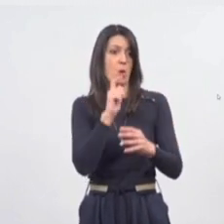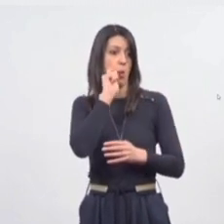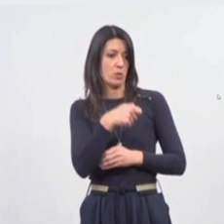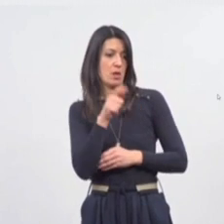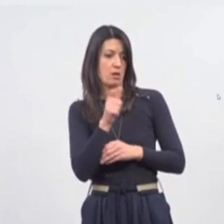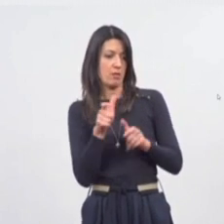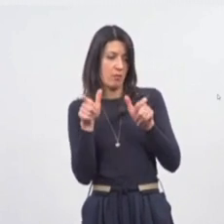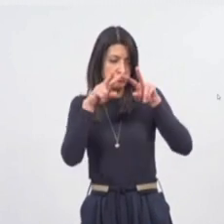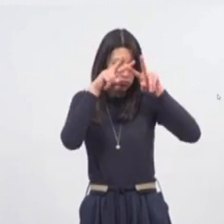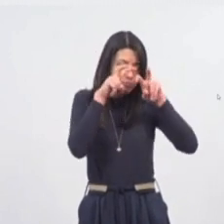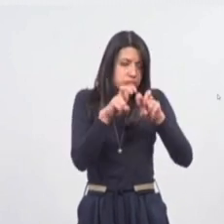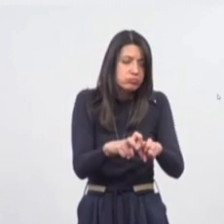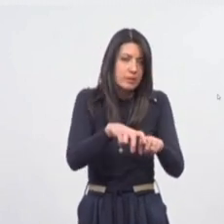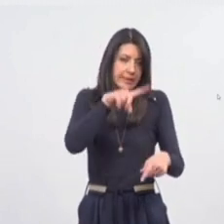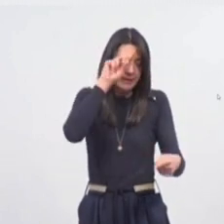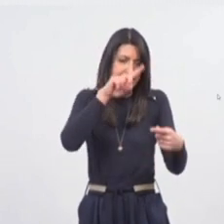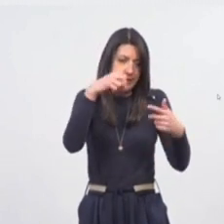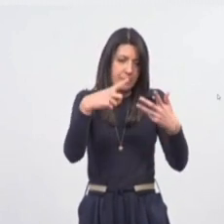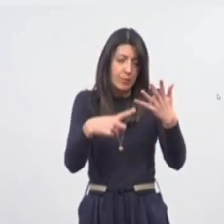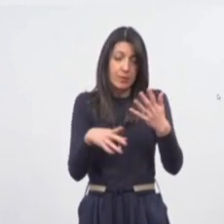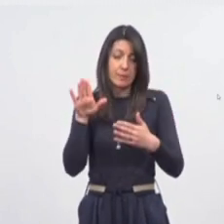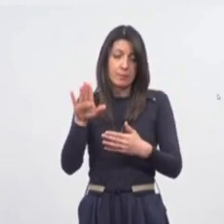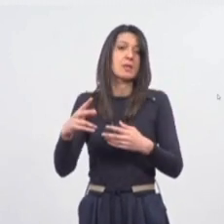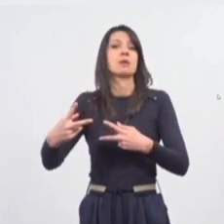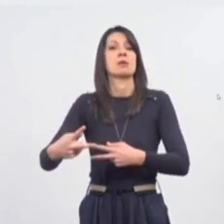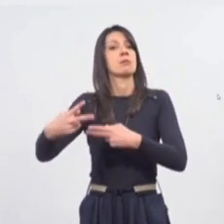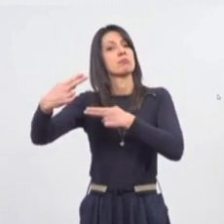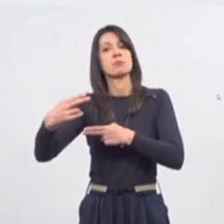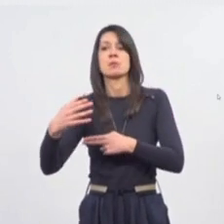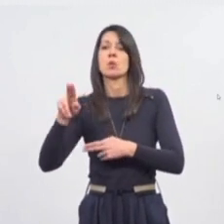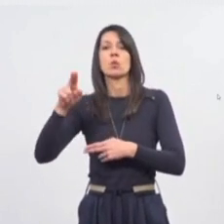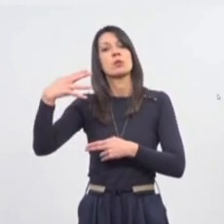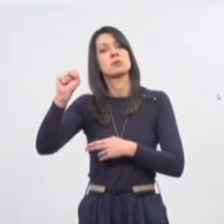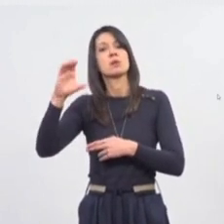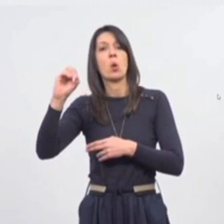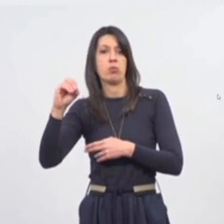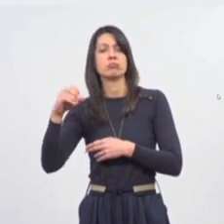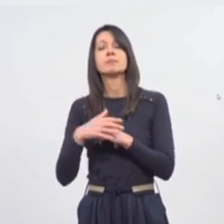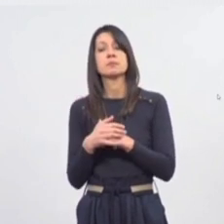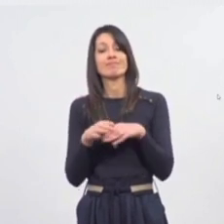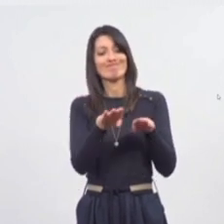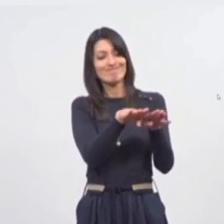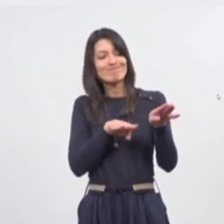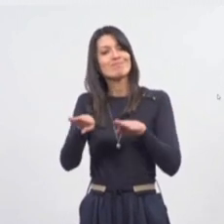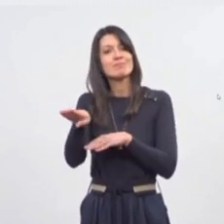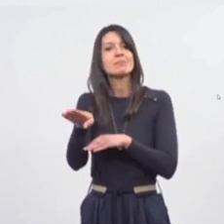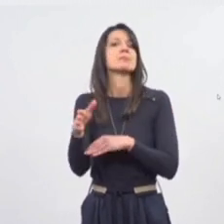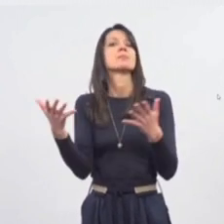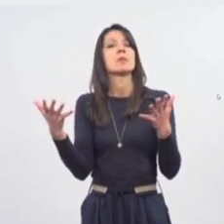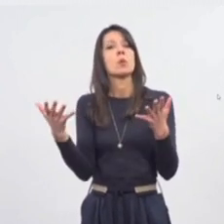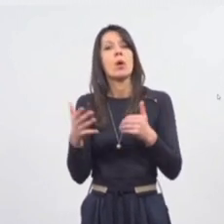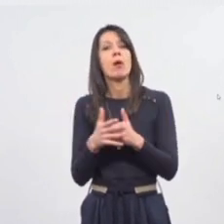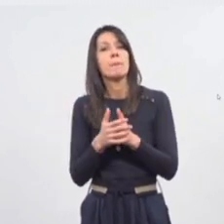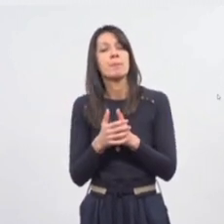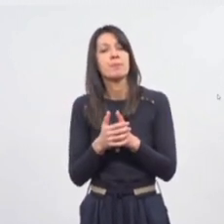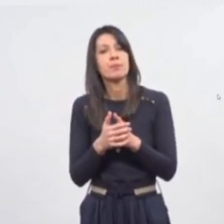aspects du mandat de l'UNESCO. Nous travaillons par ailleurs à la délocalisation de